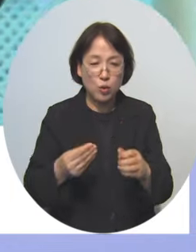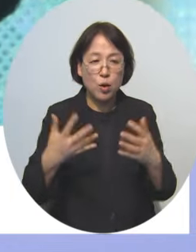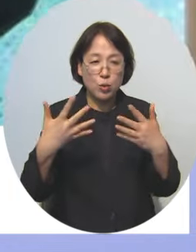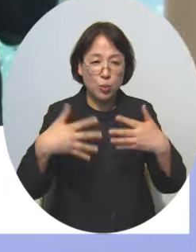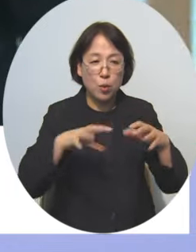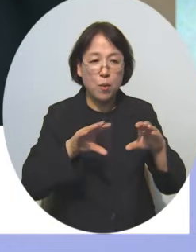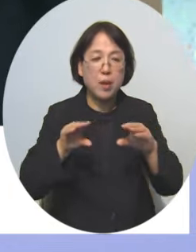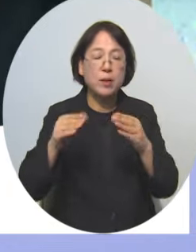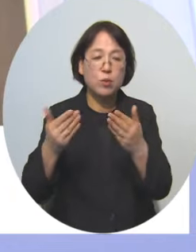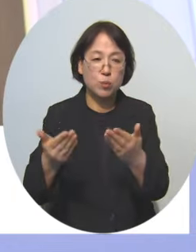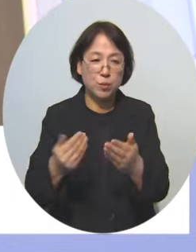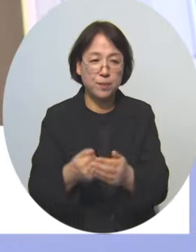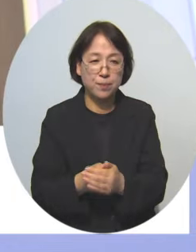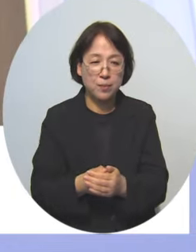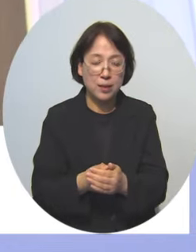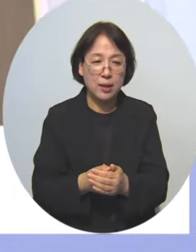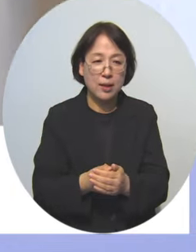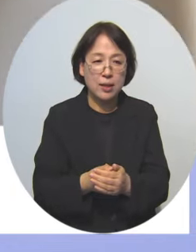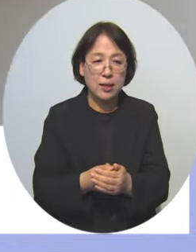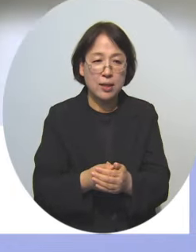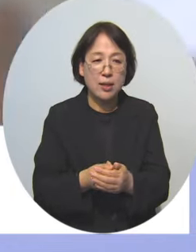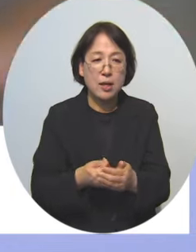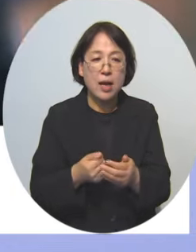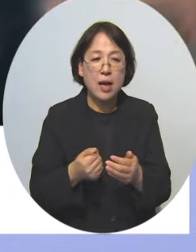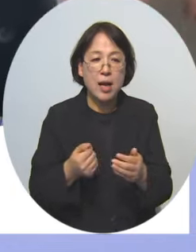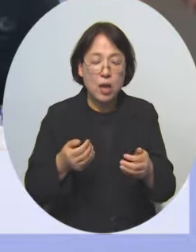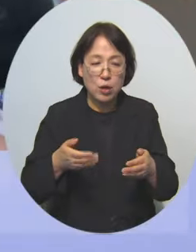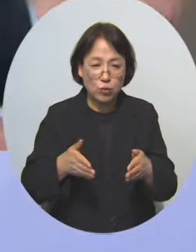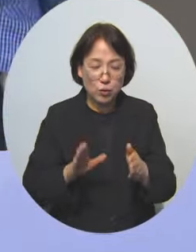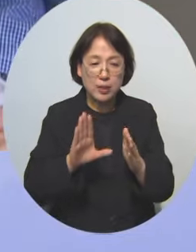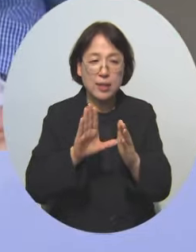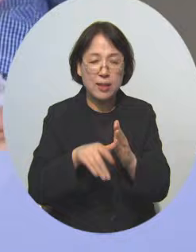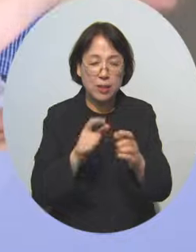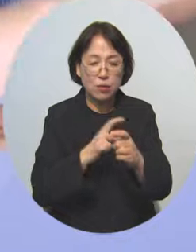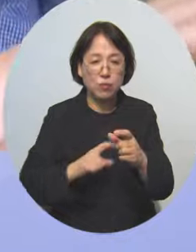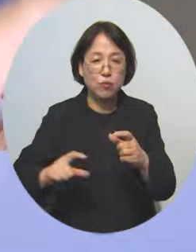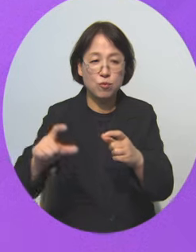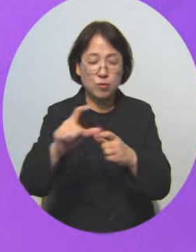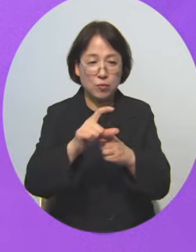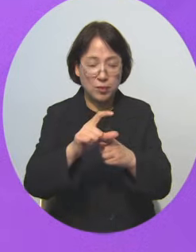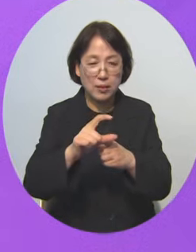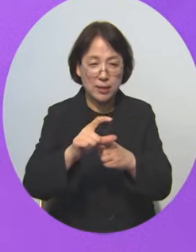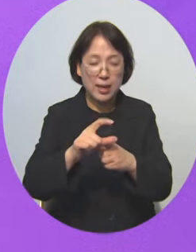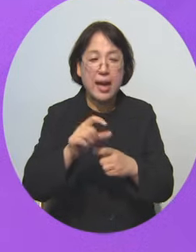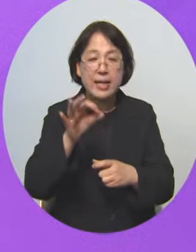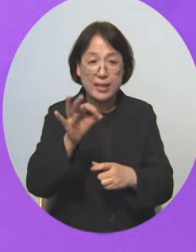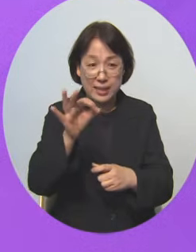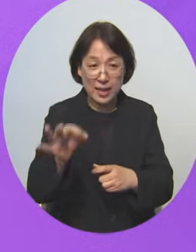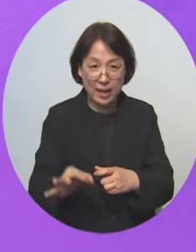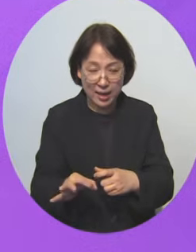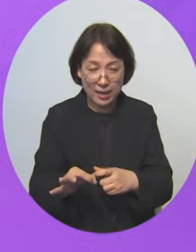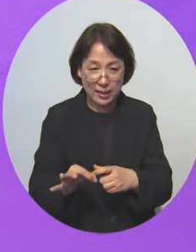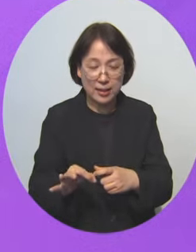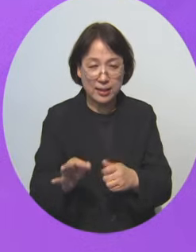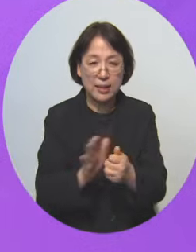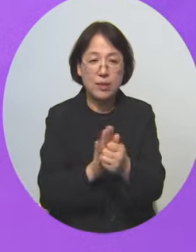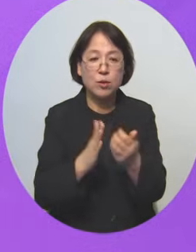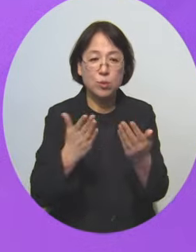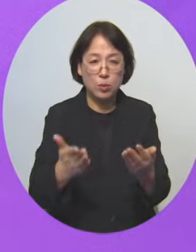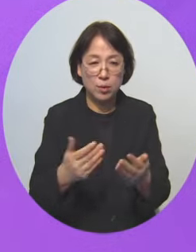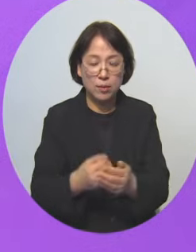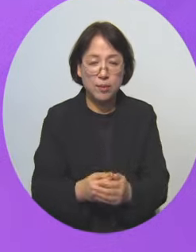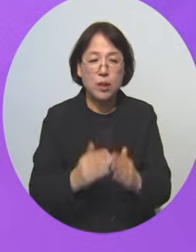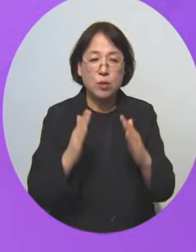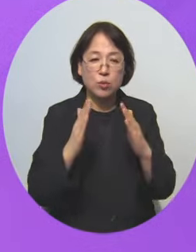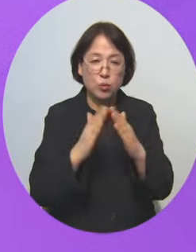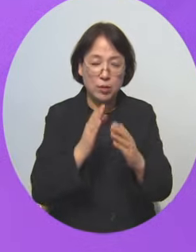신생아 특례 대출 기간 중 출산 시 추가 우대금리를 적용합니다. 네, 주택 공급부터 주택